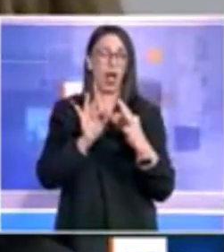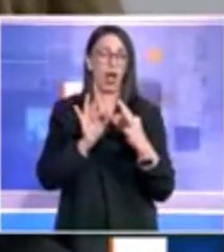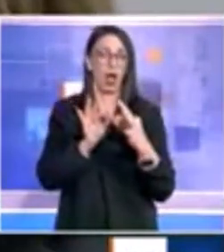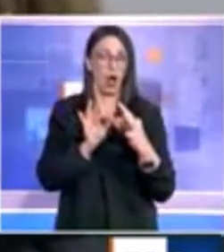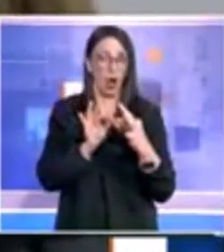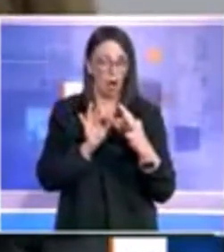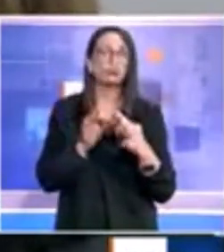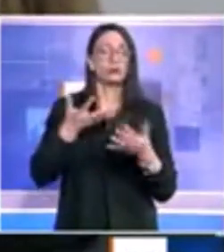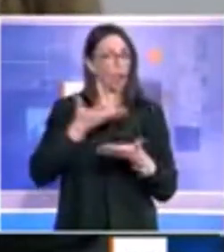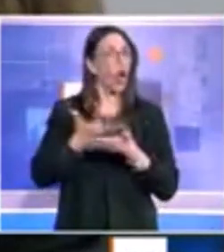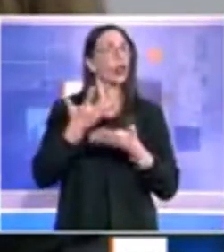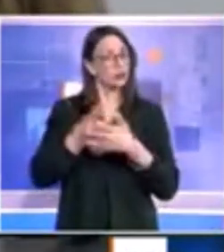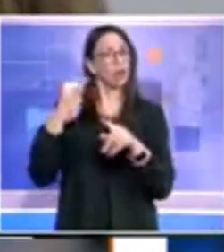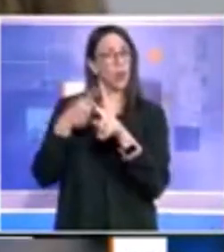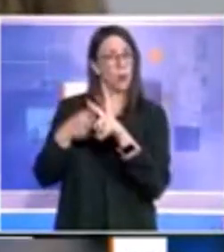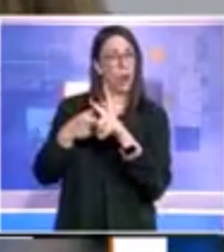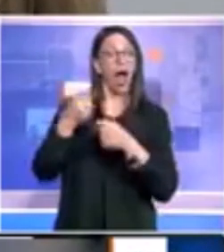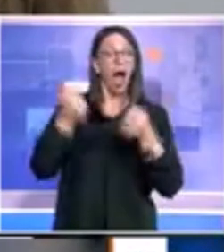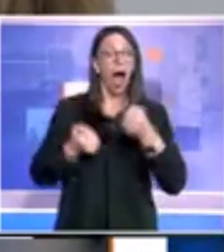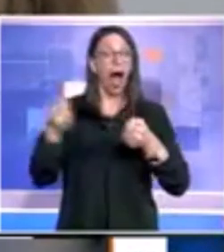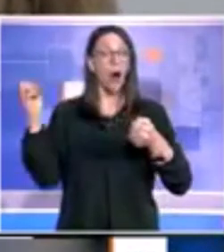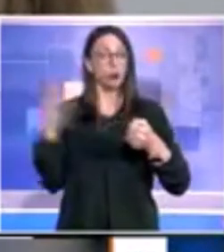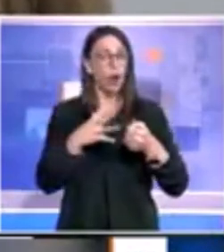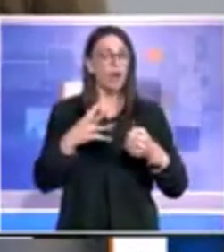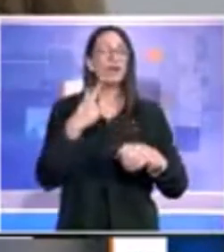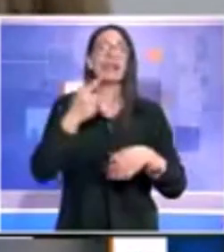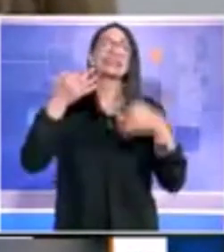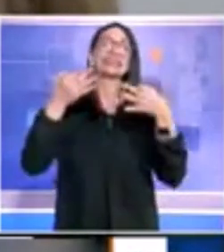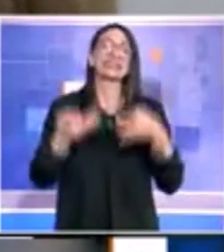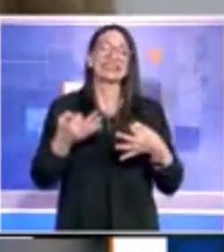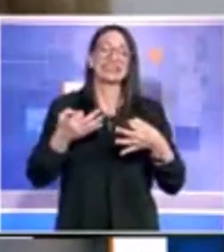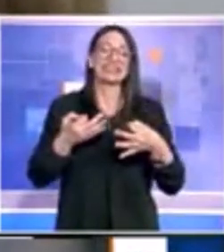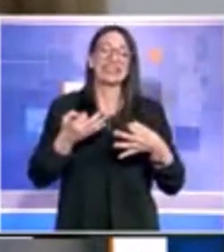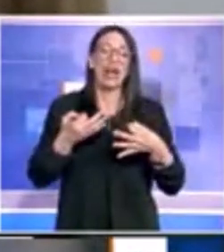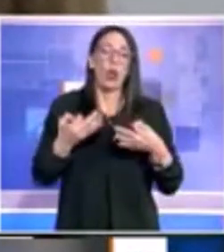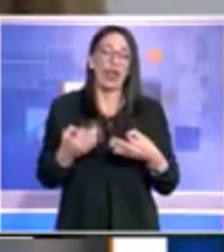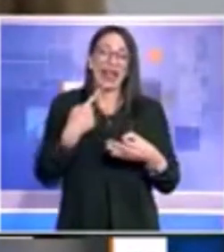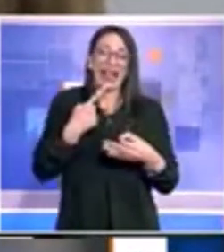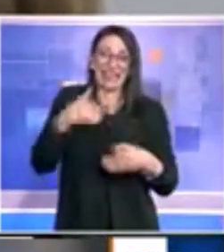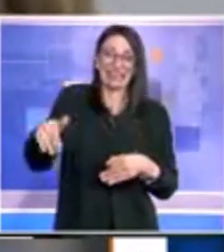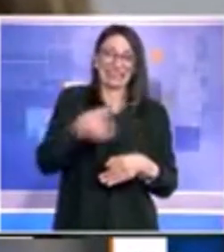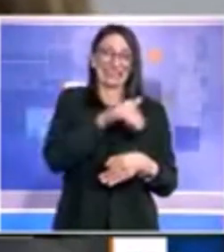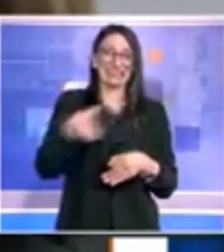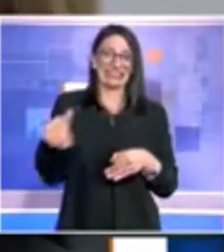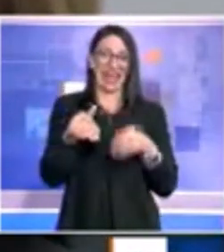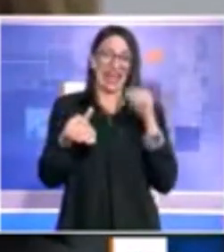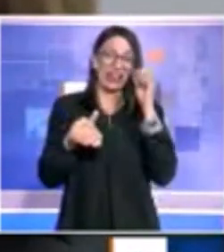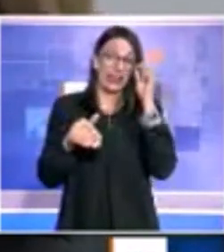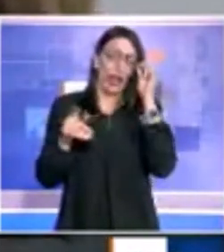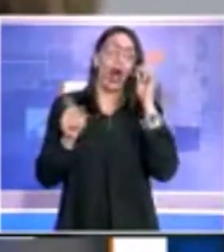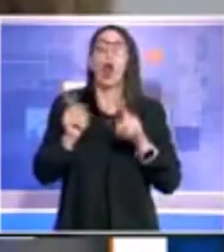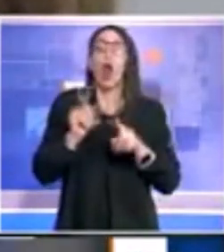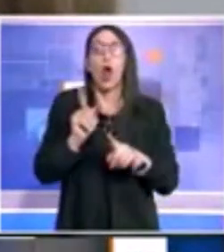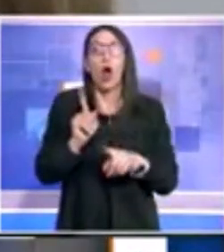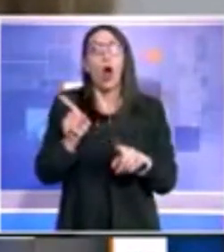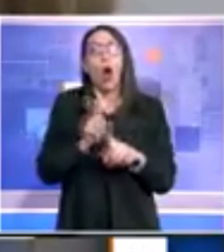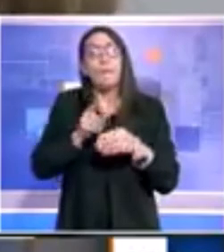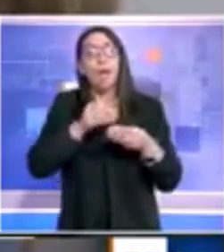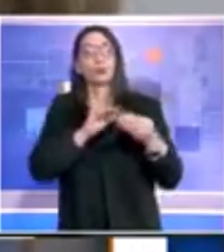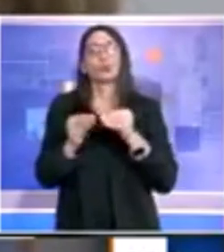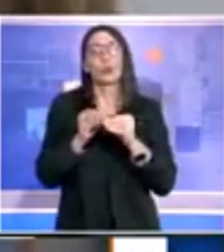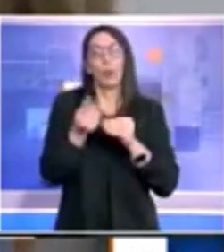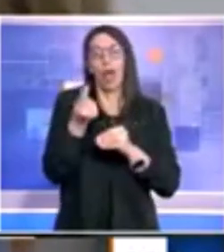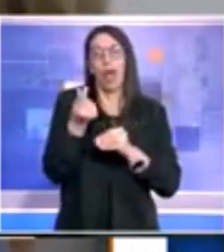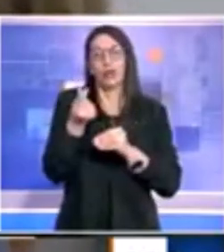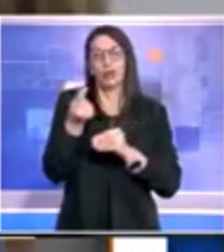una buona notizia quando l'autovelox è garanzia di sicurezza per chi percorre le strade non deve essere un uno strumento